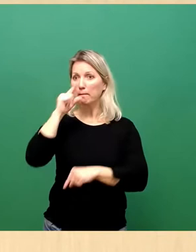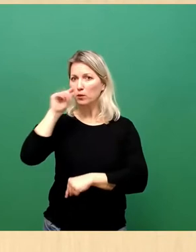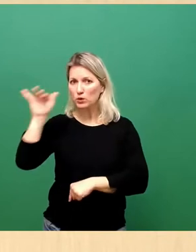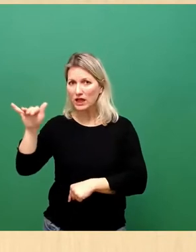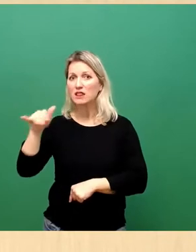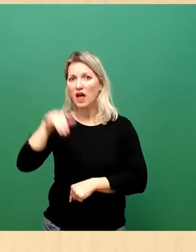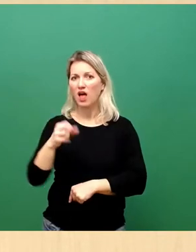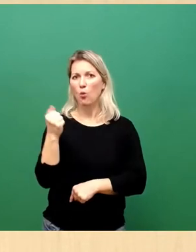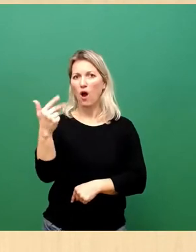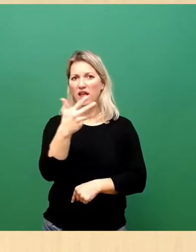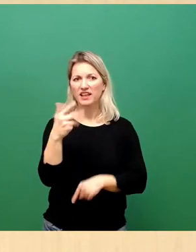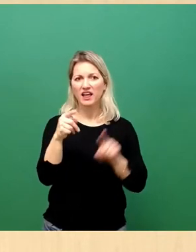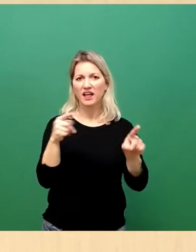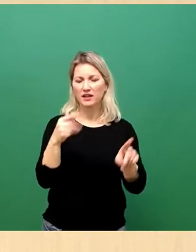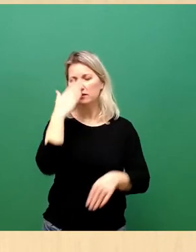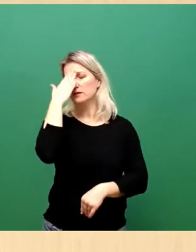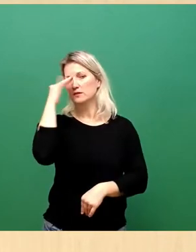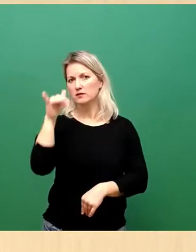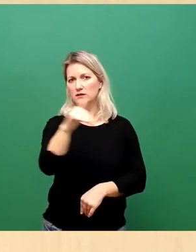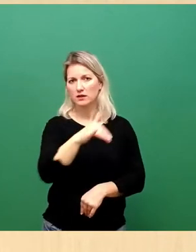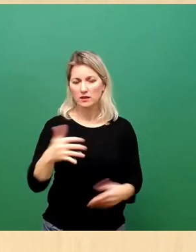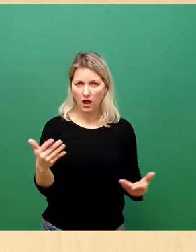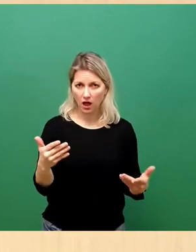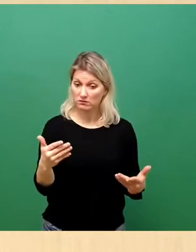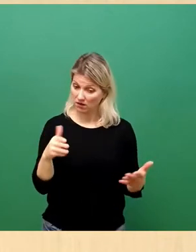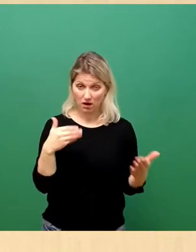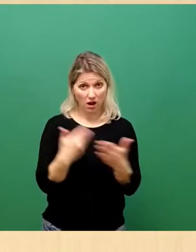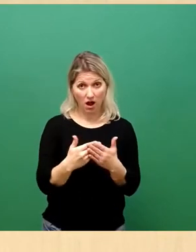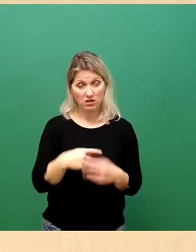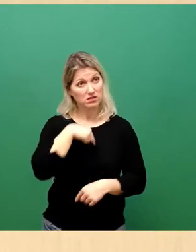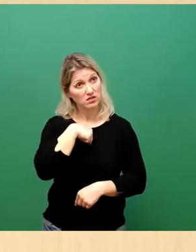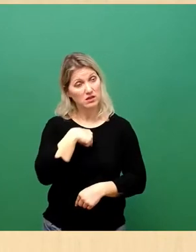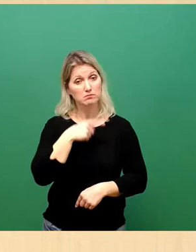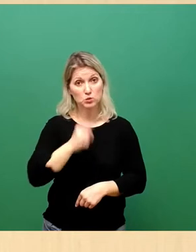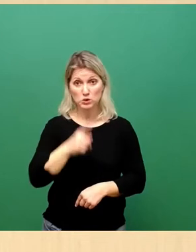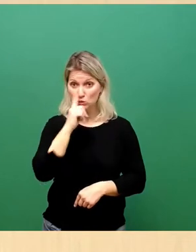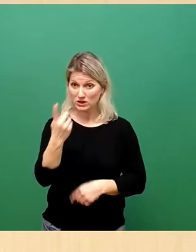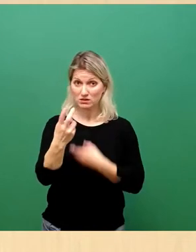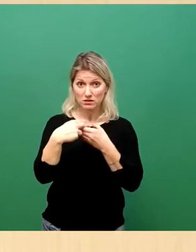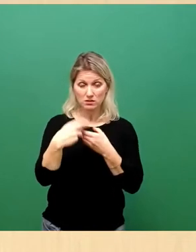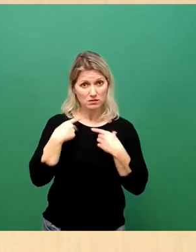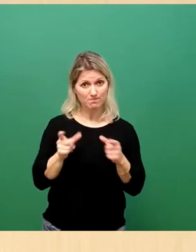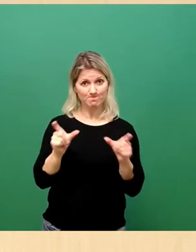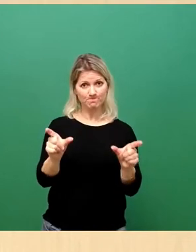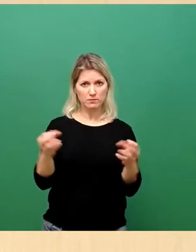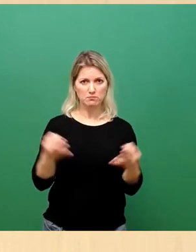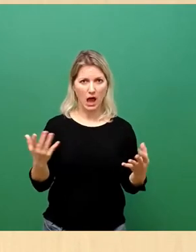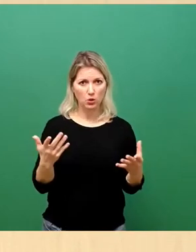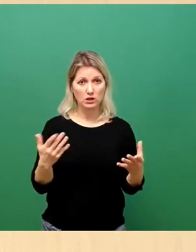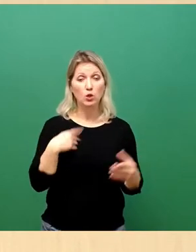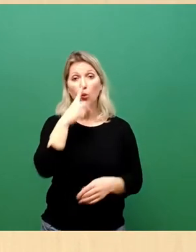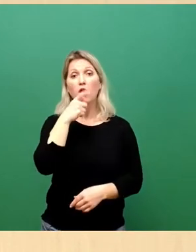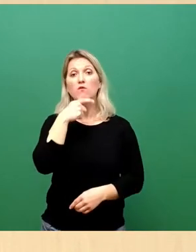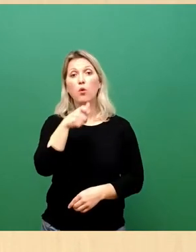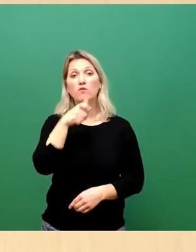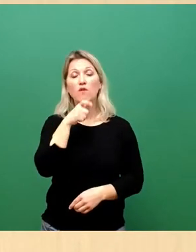Landkarte zu bieten hat, dass wir eben auch in der Lage sein müssen, dort entsprechend gegenzuhalten. Und zwar nicht nur mit warmen Worten, sondern eben auch mit